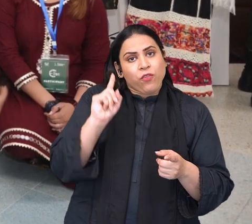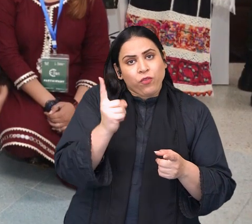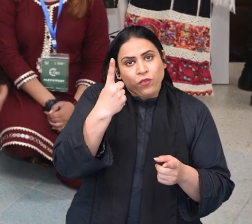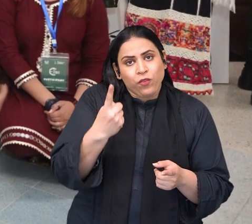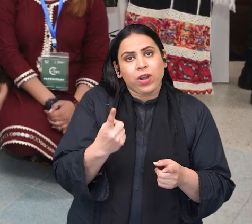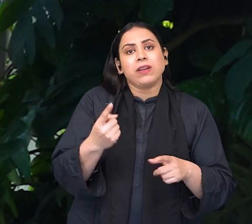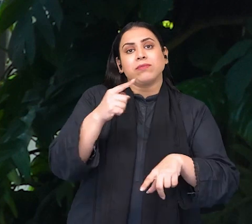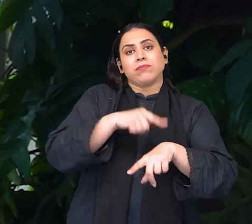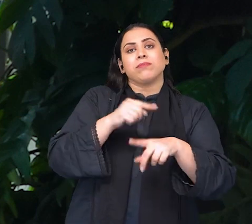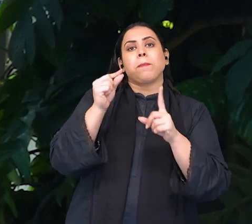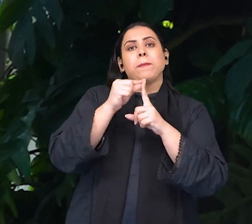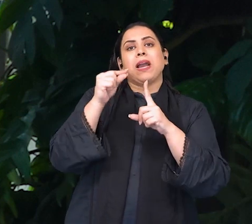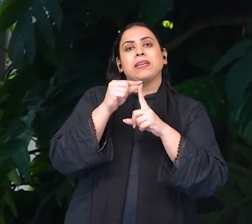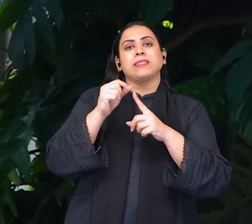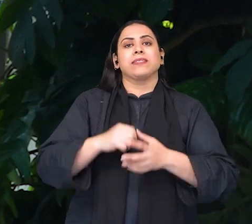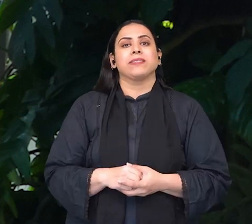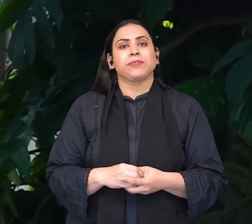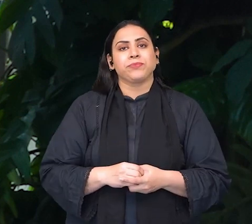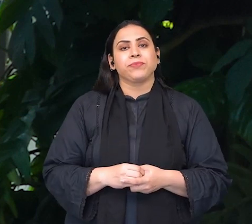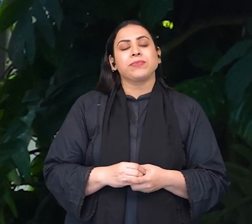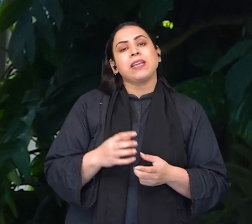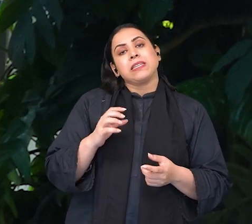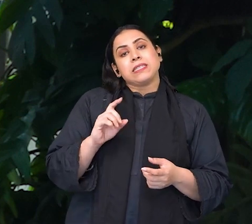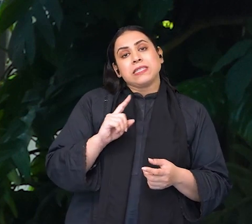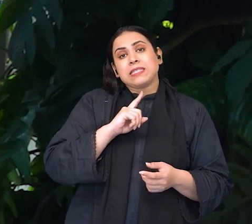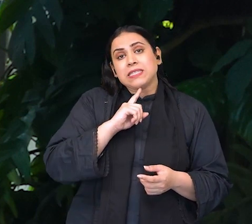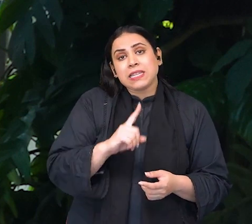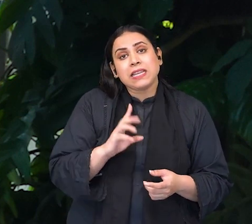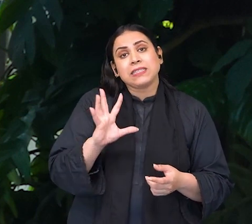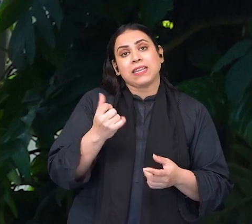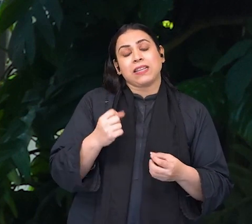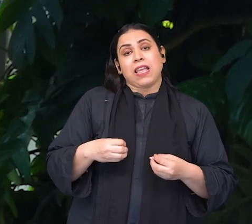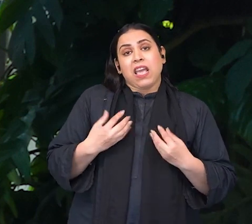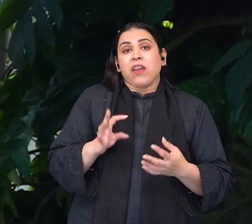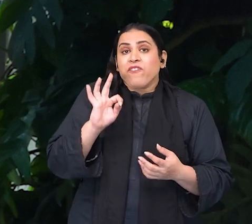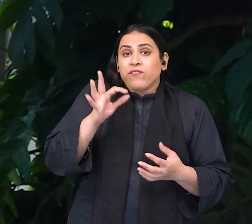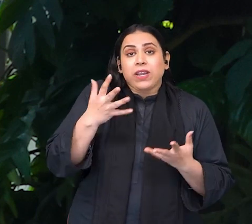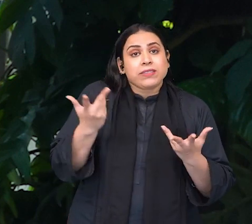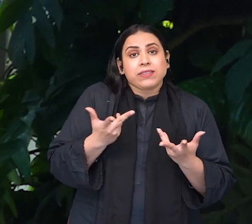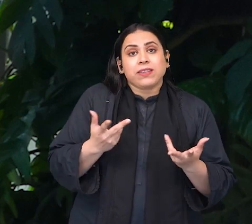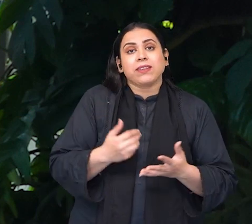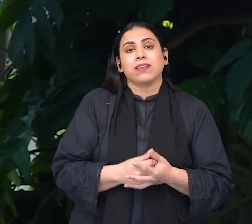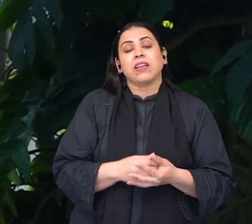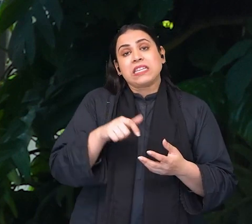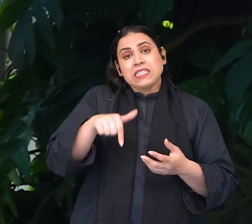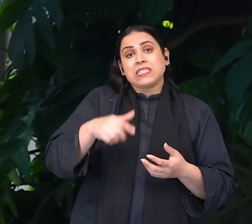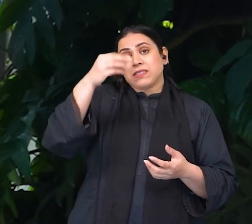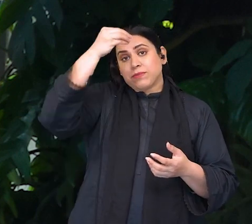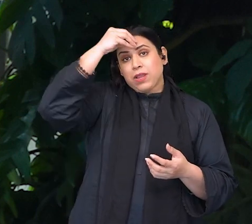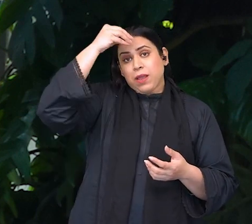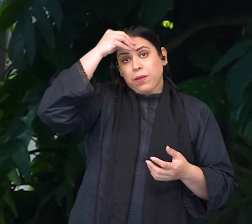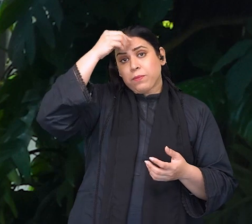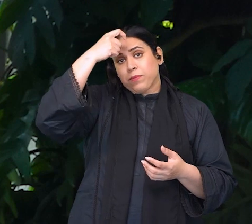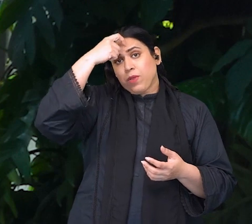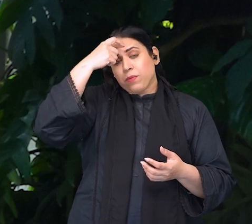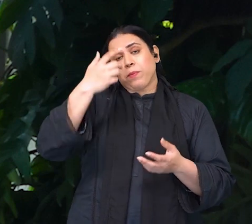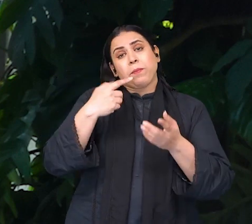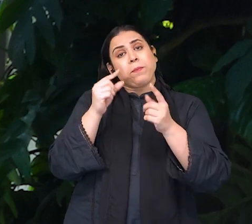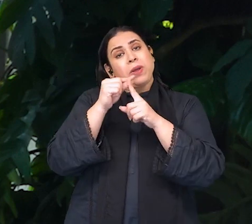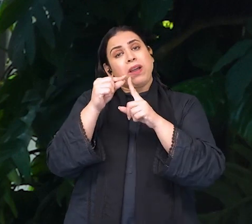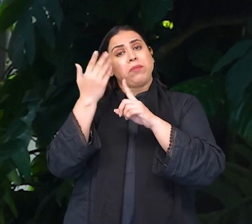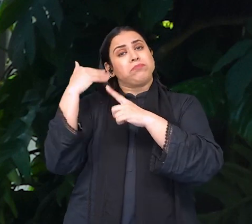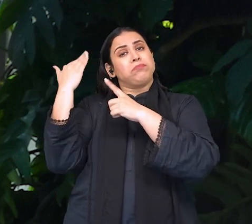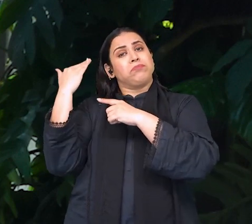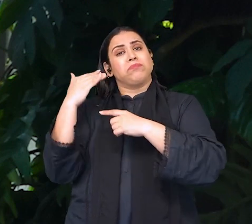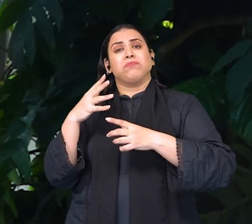sort happened for the first time in Pakistan. But such initiatives should keep happening. इस इशू को पाकिस्तान